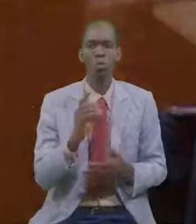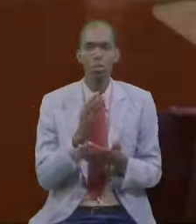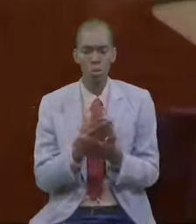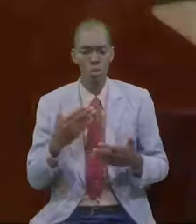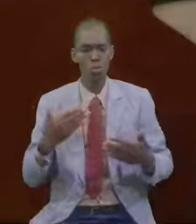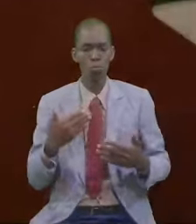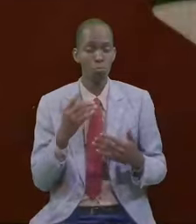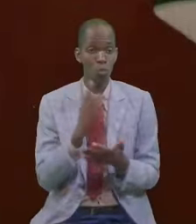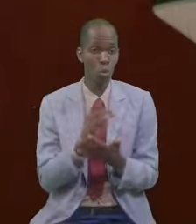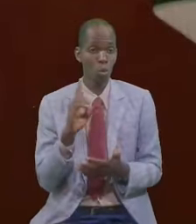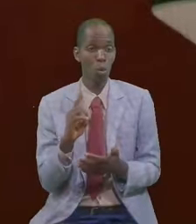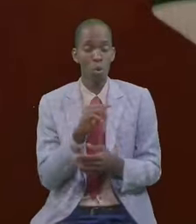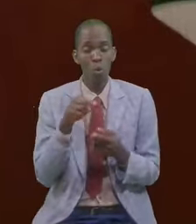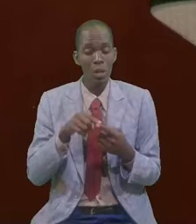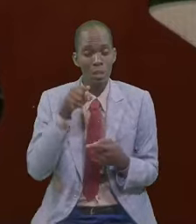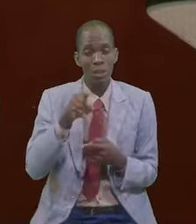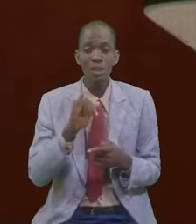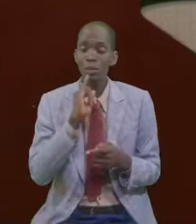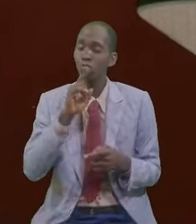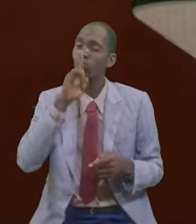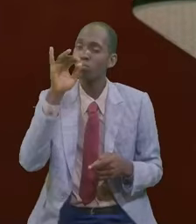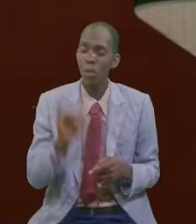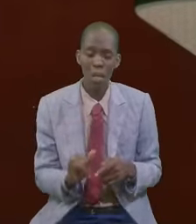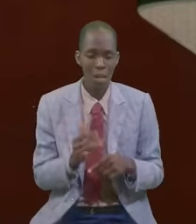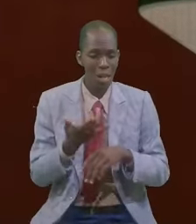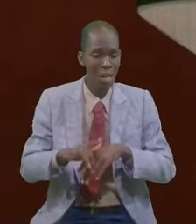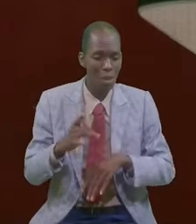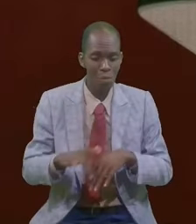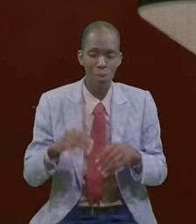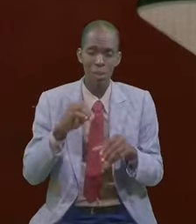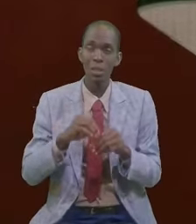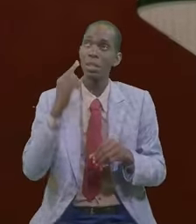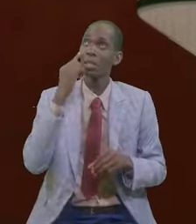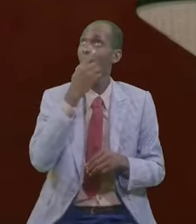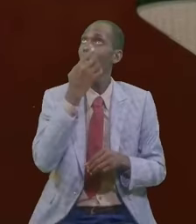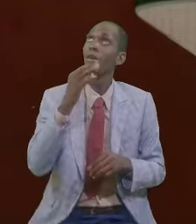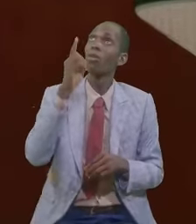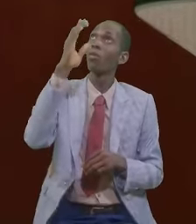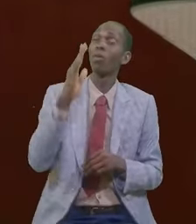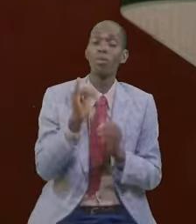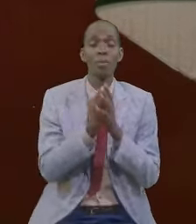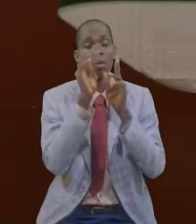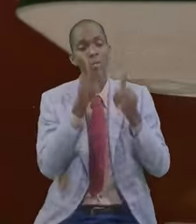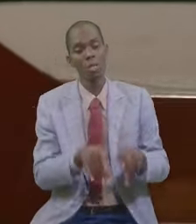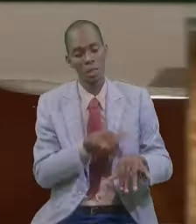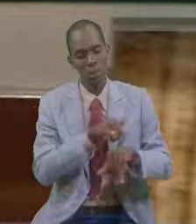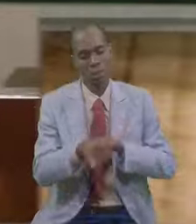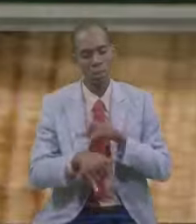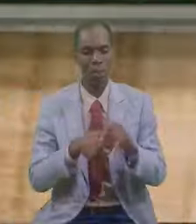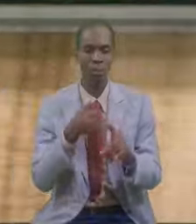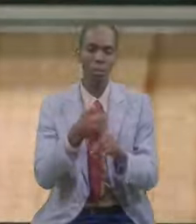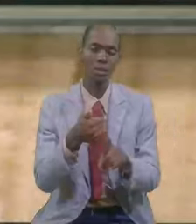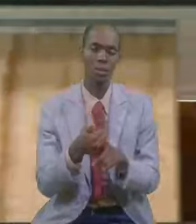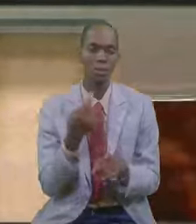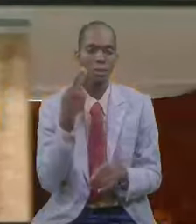quelqu'un, alors que la personne n'est rien devant Dieu, cette personne s'abuse, se trompe